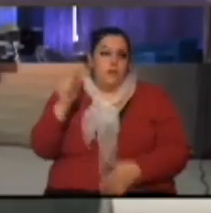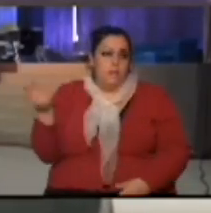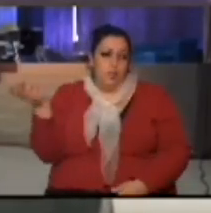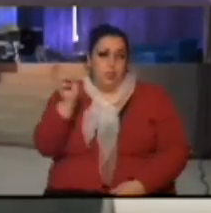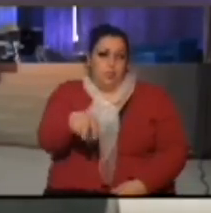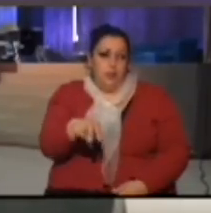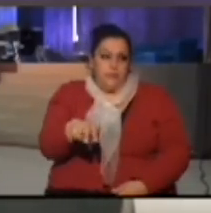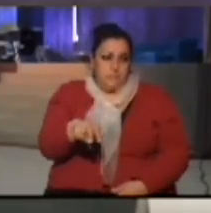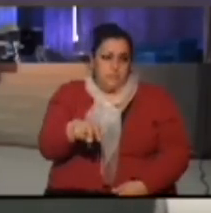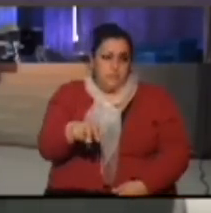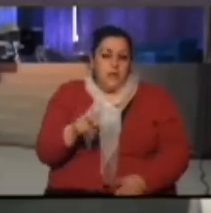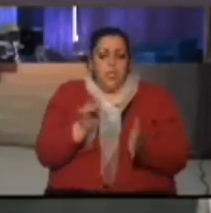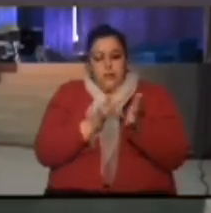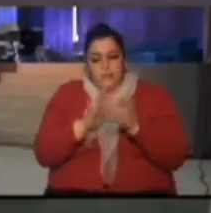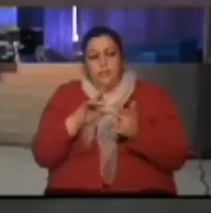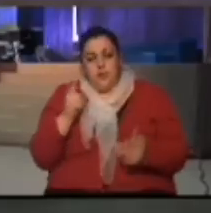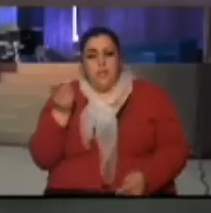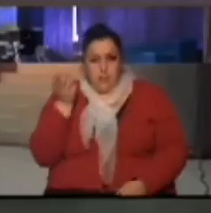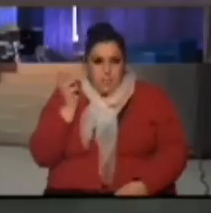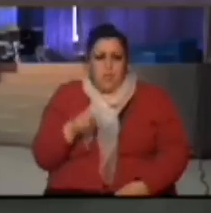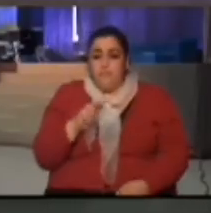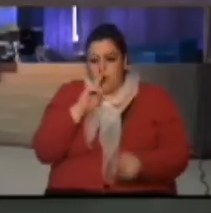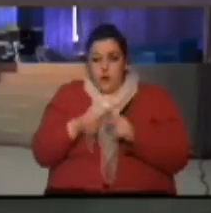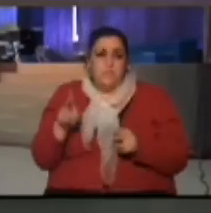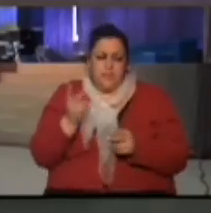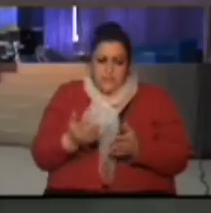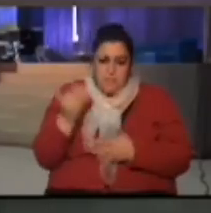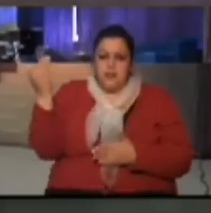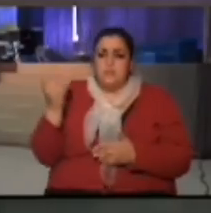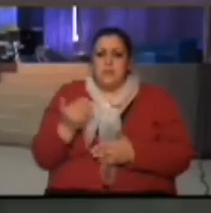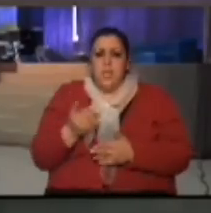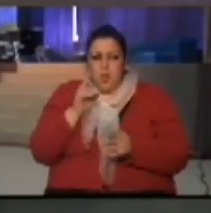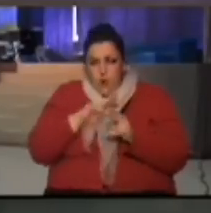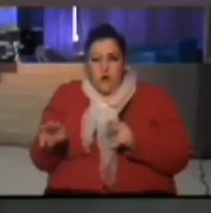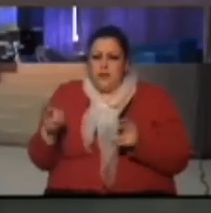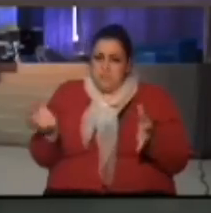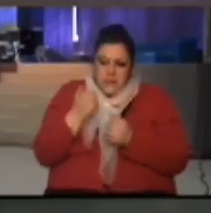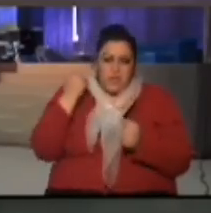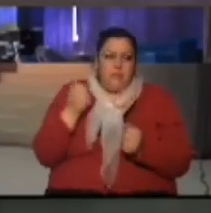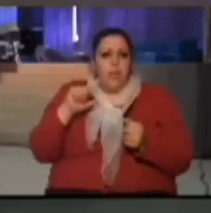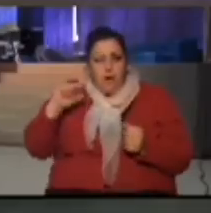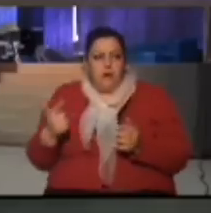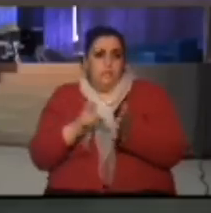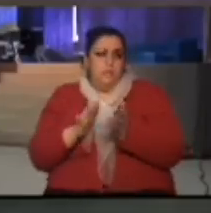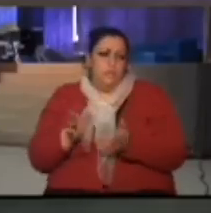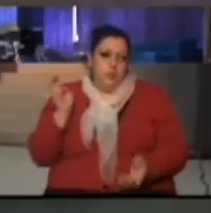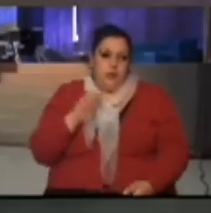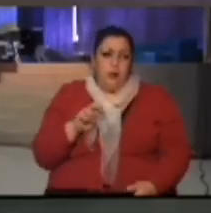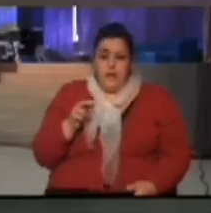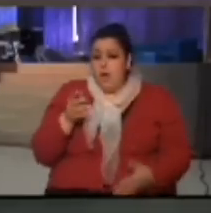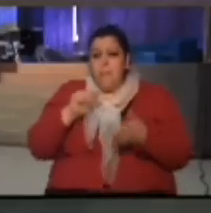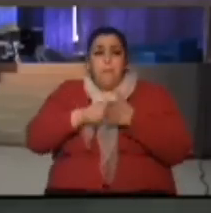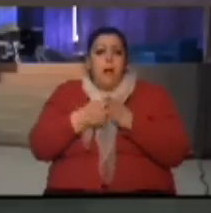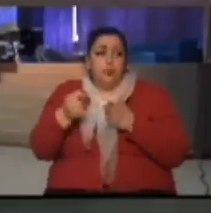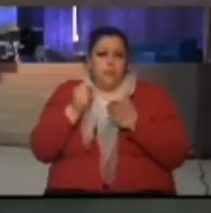խրախուսել։ Հիսուսը հասկացավ, որ Էլիա պետք զորացնել, բարձրացնել, էլի ու էլի։ Ու ինքը եկավ փակ դռներից ներս,